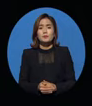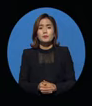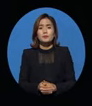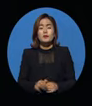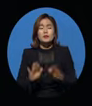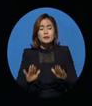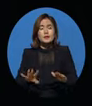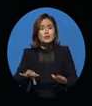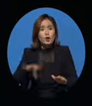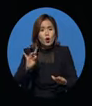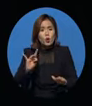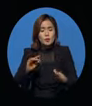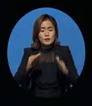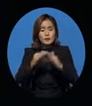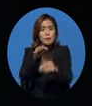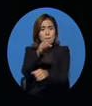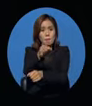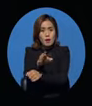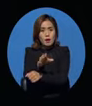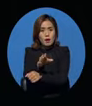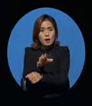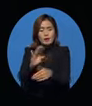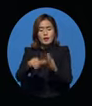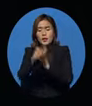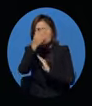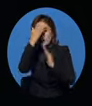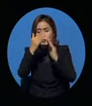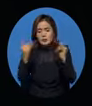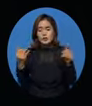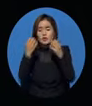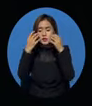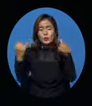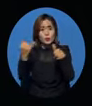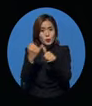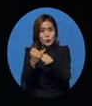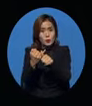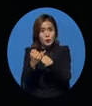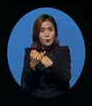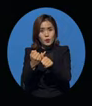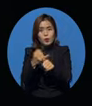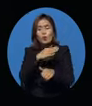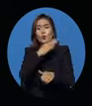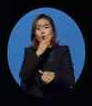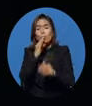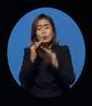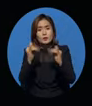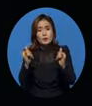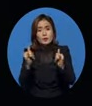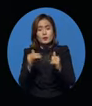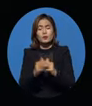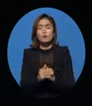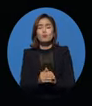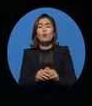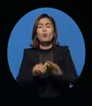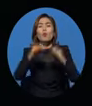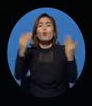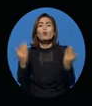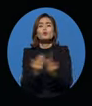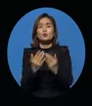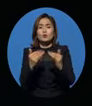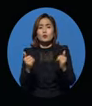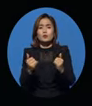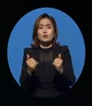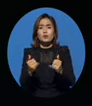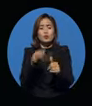처음으로 어치 택을 구입하는 청년이나 신혼부부 또 중년의 뭐 무주택자 까지도 그것을